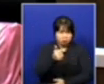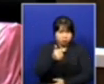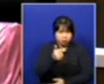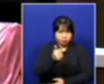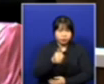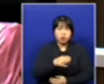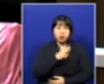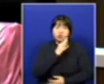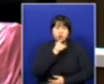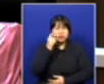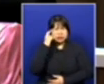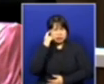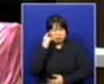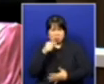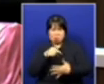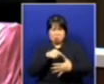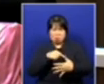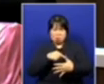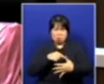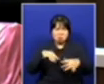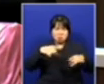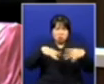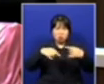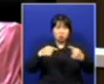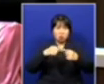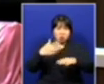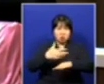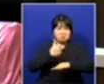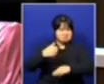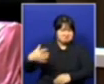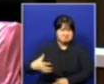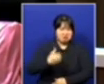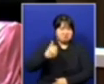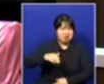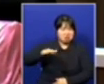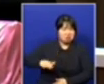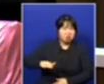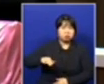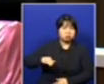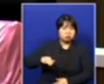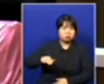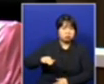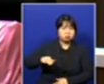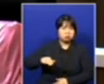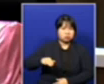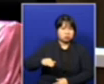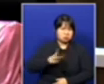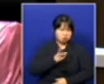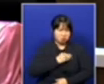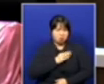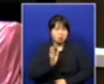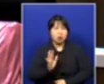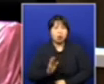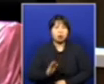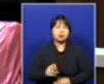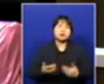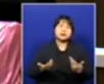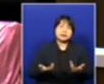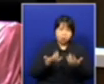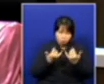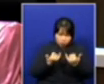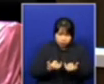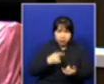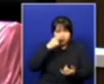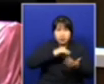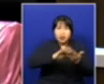ได้แต่ไม่คิดว่าโอ้มันเป็นคู่ปรปักษ์ทางด้านการเมืองยึดอำนาจน้องสาวเข้ามาไม่กล้าวันนี้ประเทศมันต้องช่วยเหลือซึ่ง